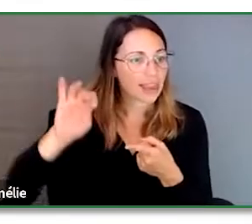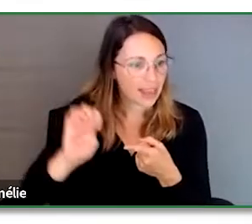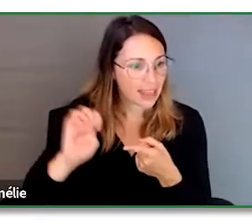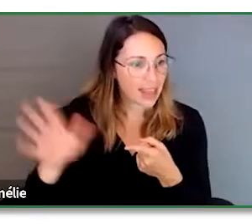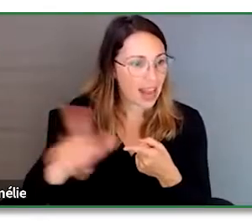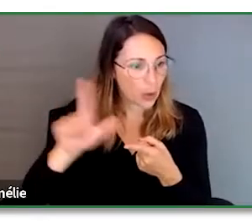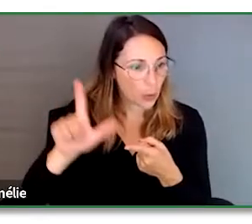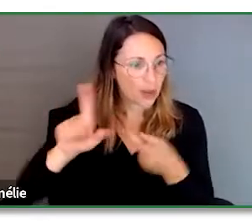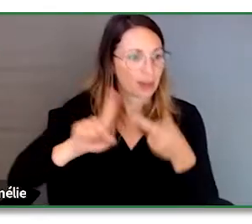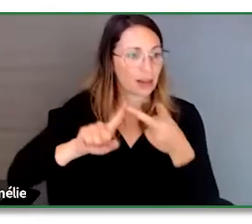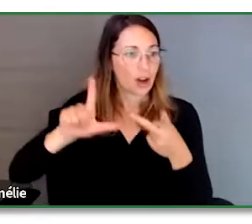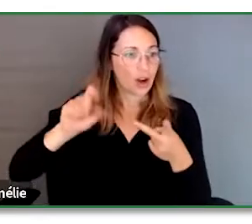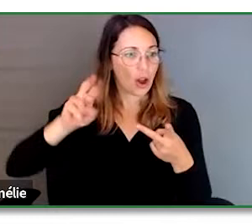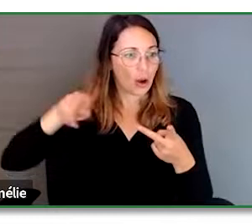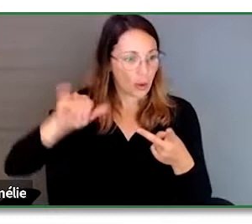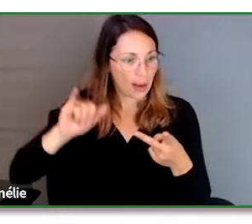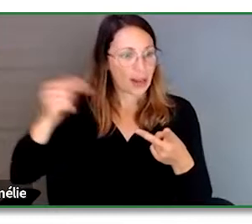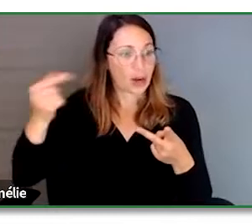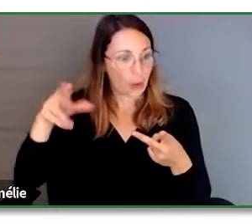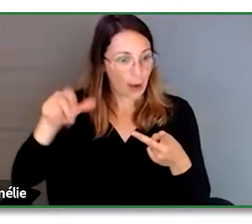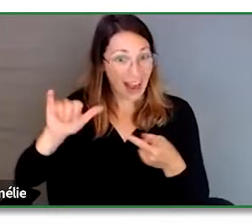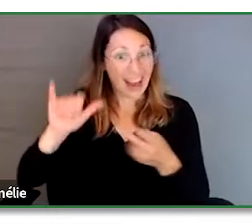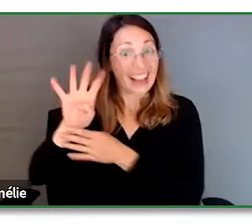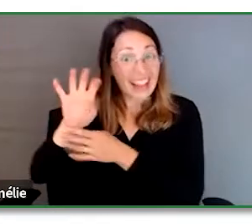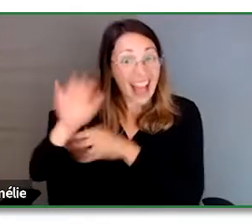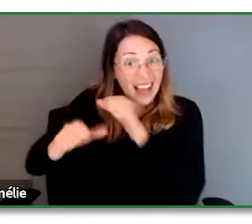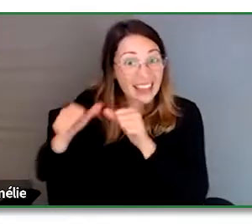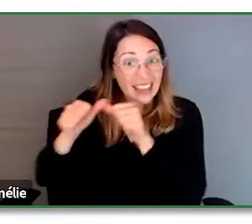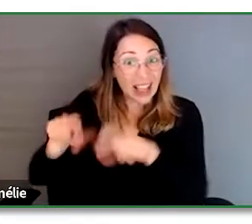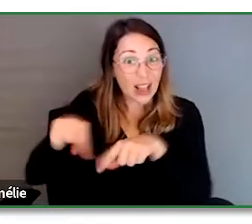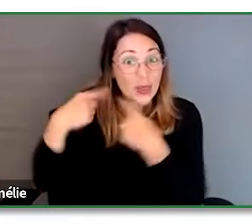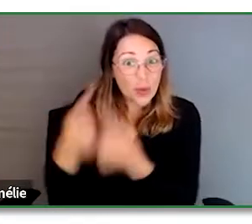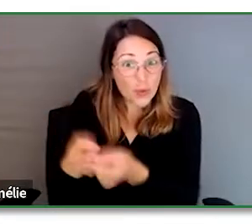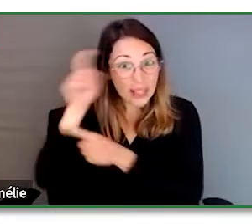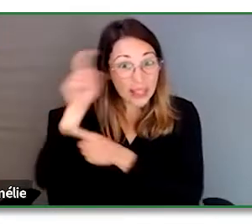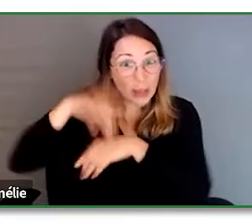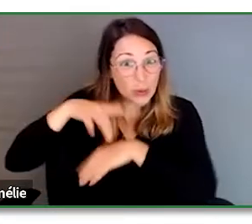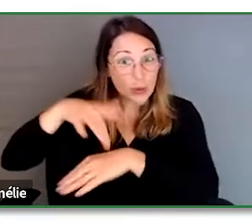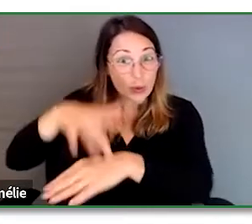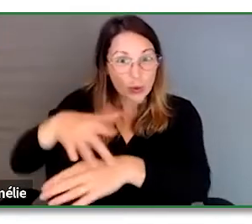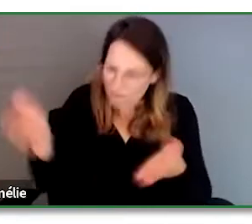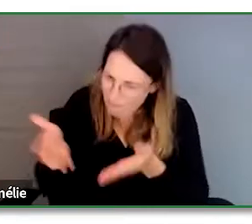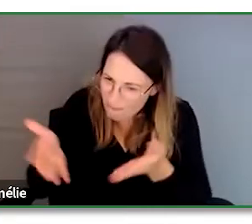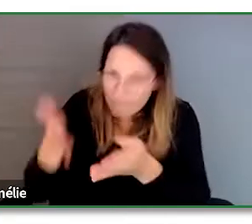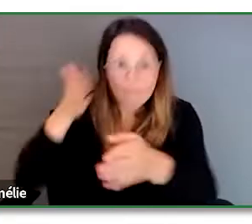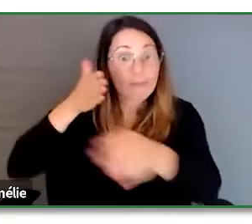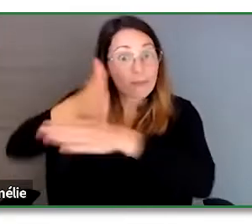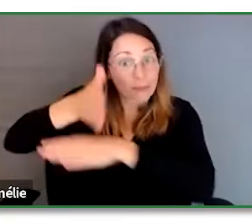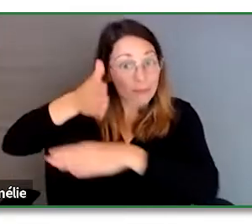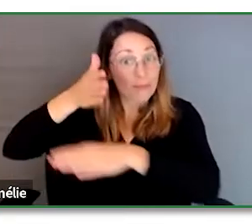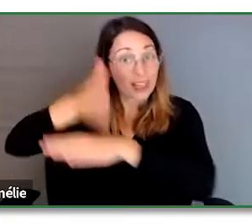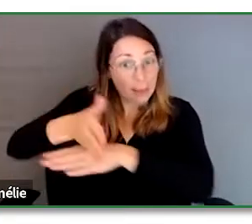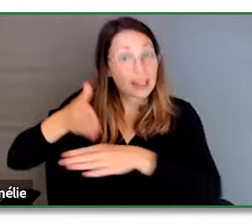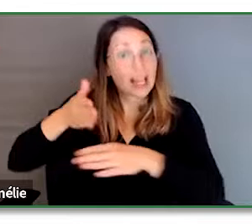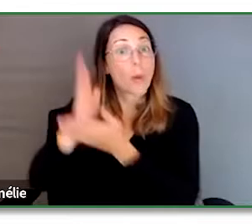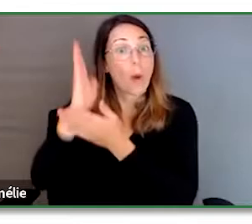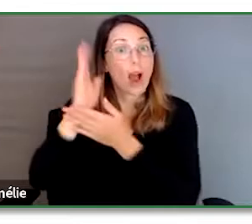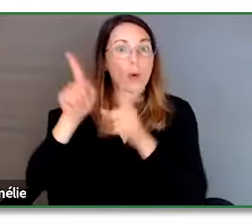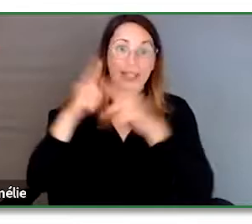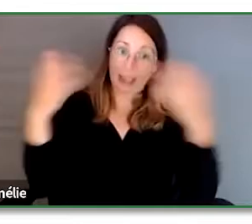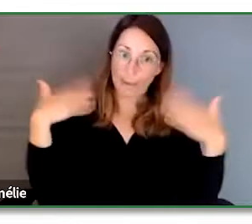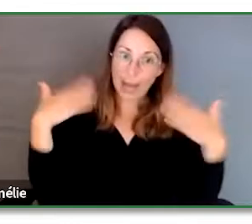mettant de l'avant les droits d'accessibilité et surtout pour le plein air, Bonnie et la gestion de projet au programme